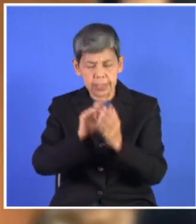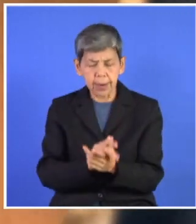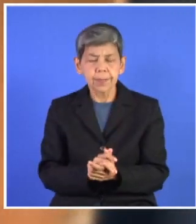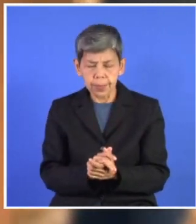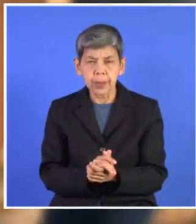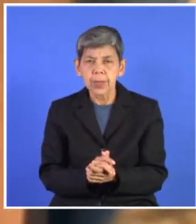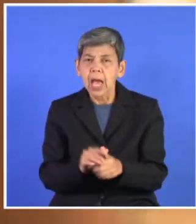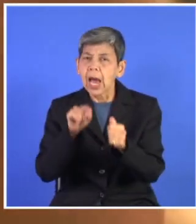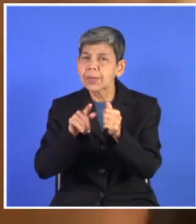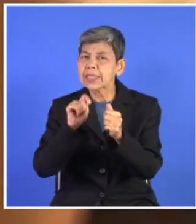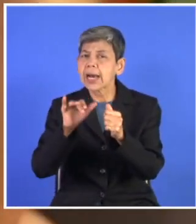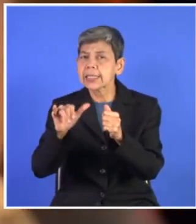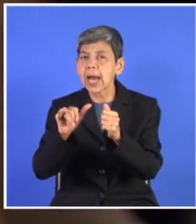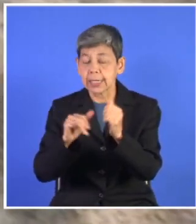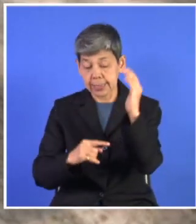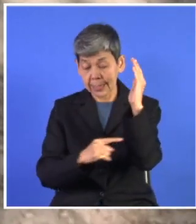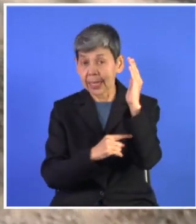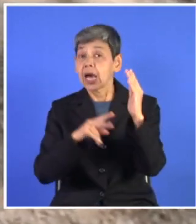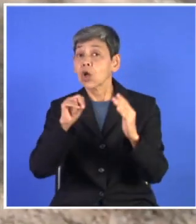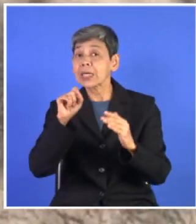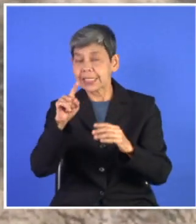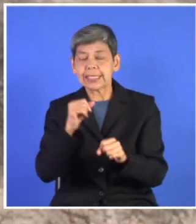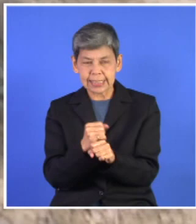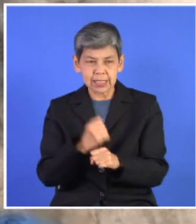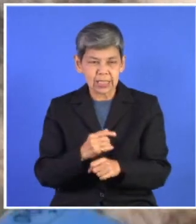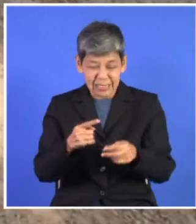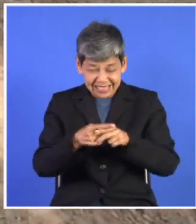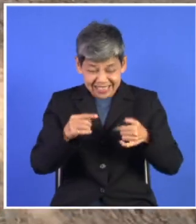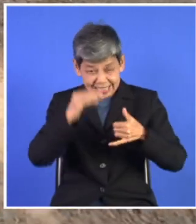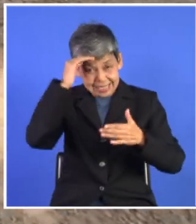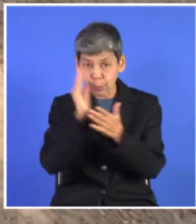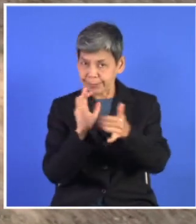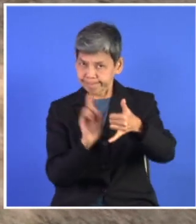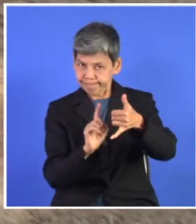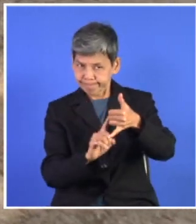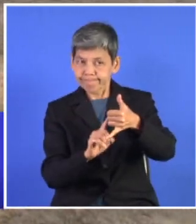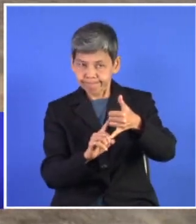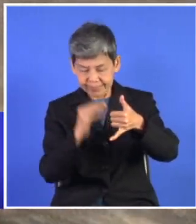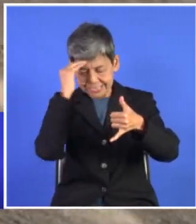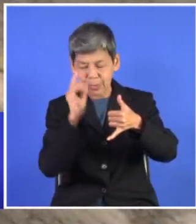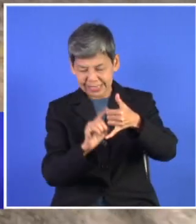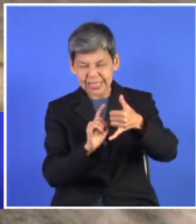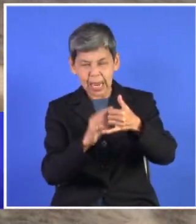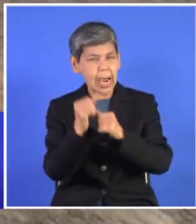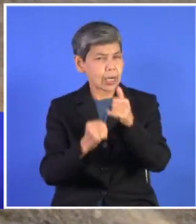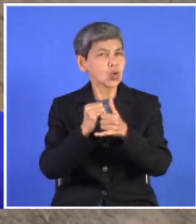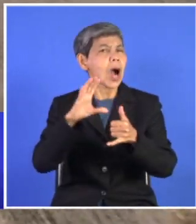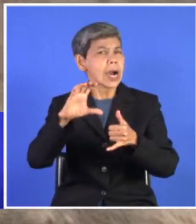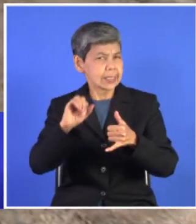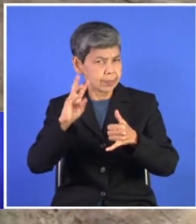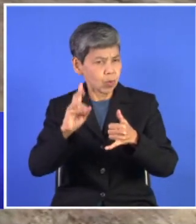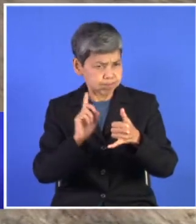ท่ายางอำเภอทุ่งใหญ่จังหวัดนครศรีธรรมราชผู้บาดเจ็บคือร้อยตำรวจตรีเกียรติพงศ์ศรีสุขใสอายุ56ปี